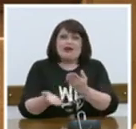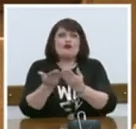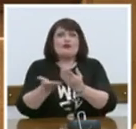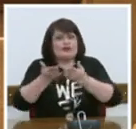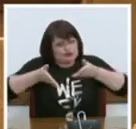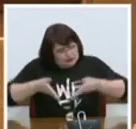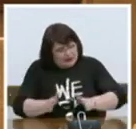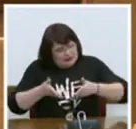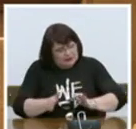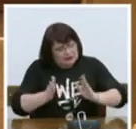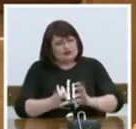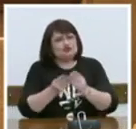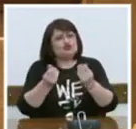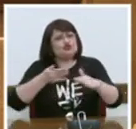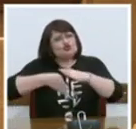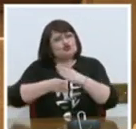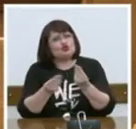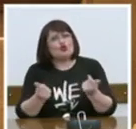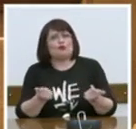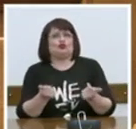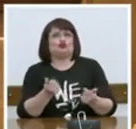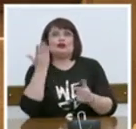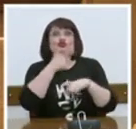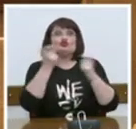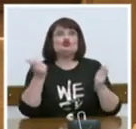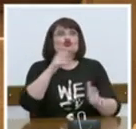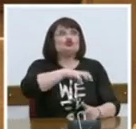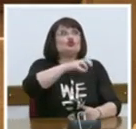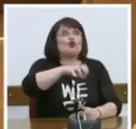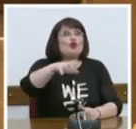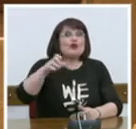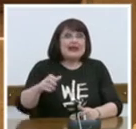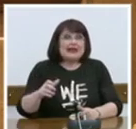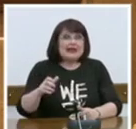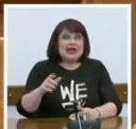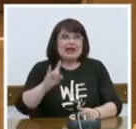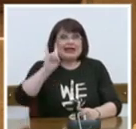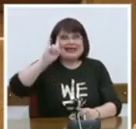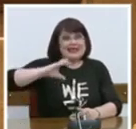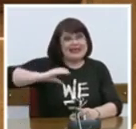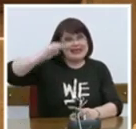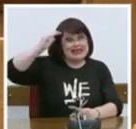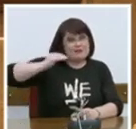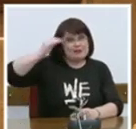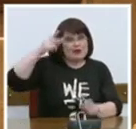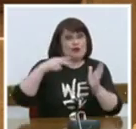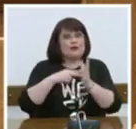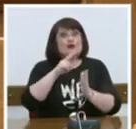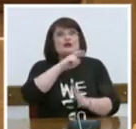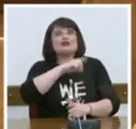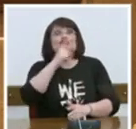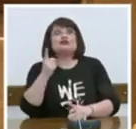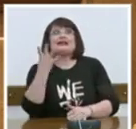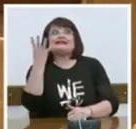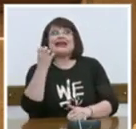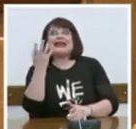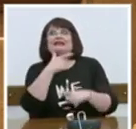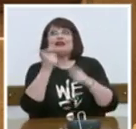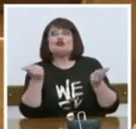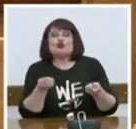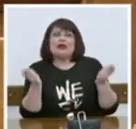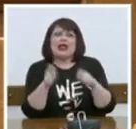παιδείας. 40 σχολεία έκλεισαν στην Ήπειρο μόνο το 2021, επειδή είχαν λιγοστούς